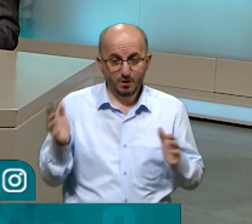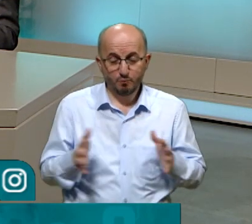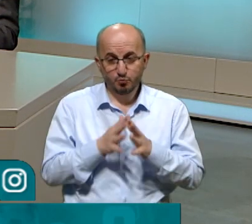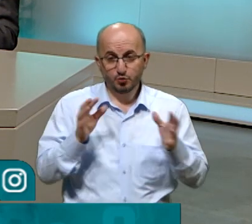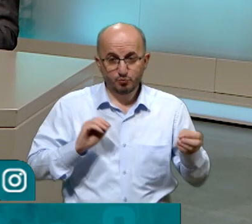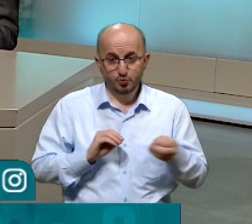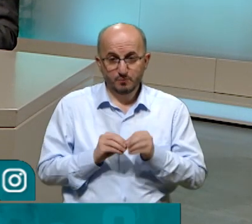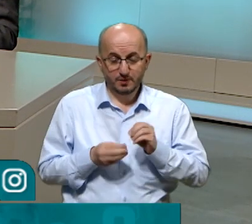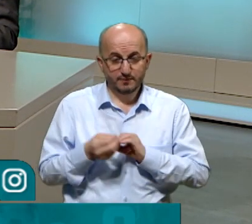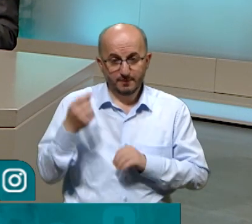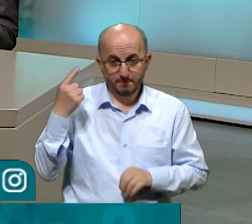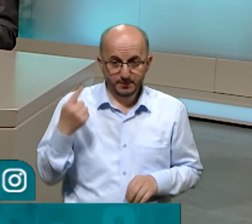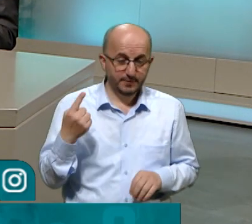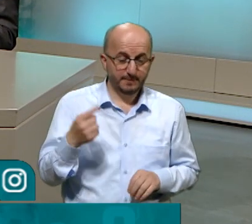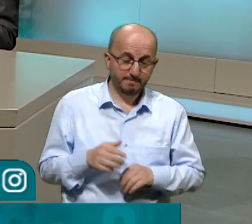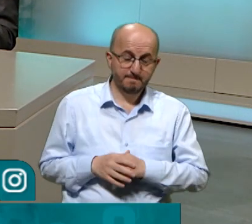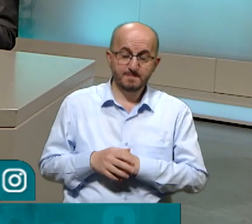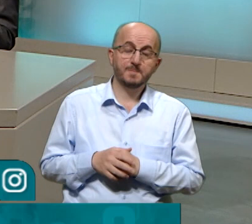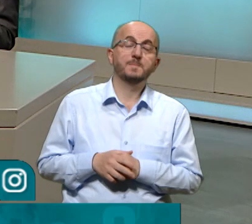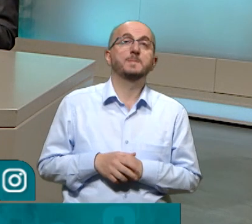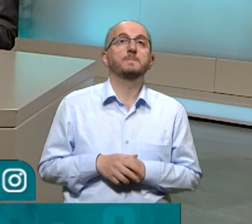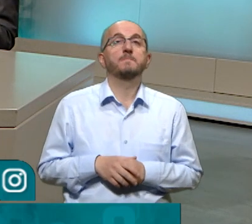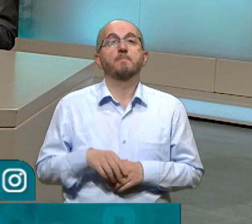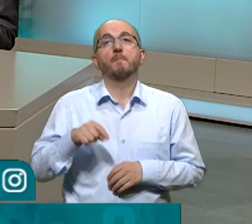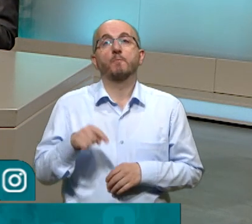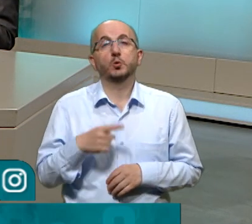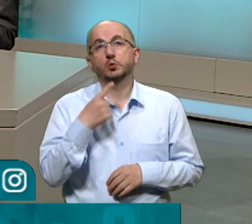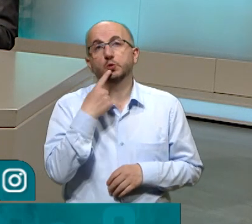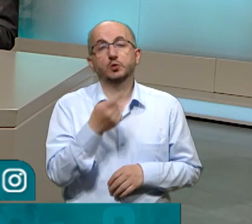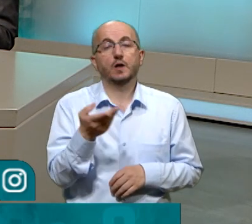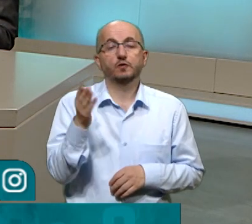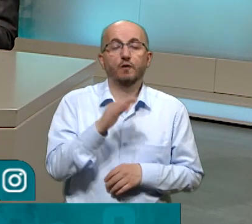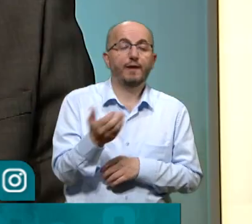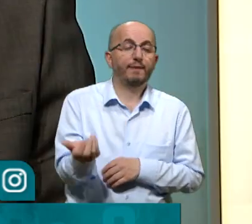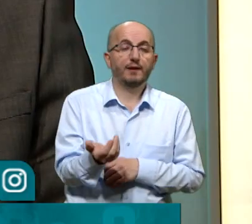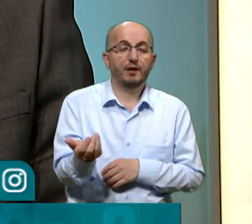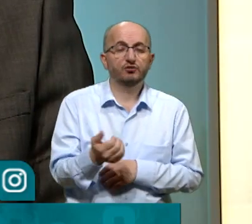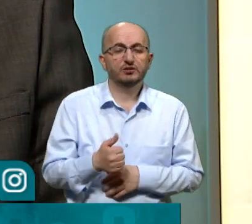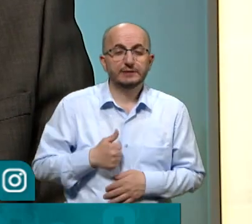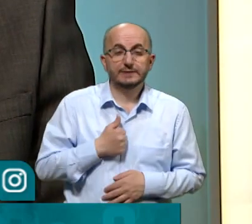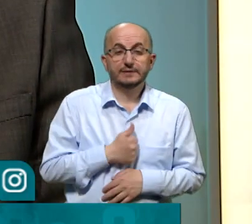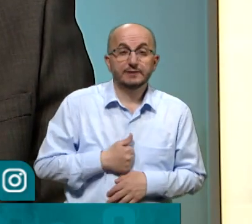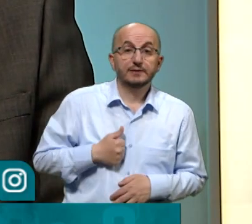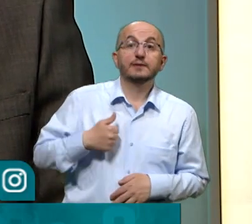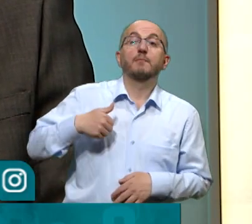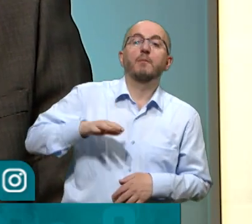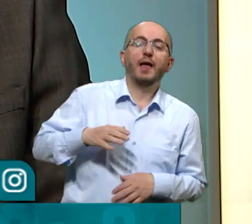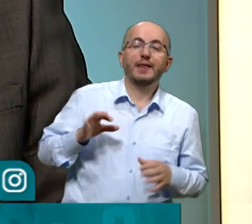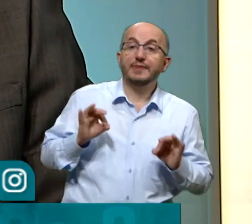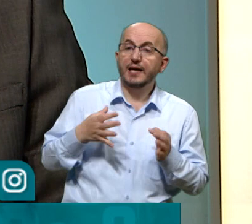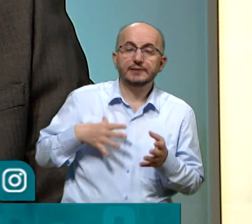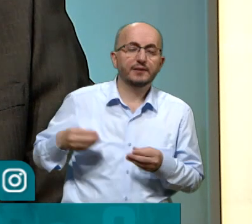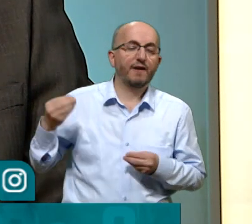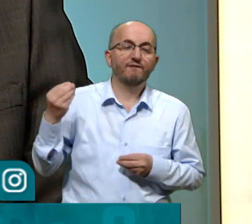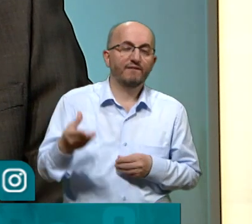problemlerinden biri bence tabii ki şimdi bunu söyledikten sonra dilenciyi Efendim azarlama ne isterse ver Niye